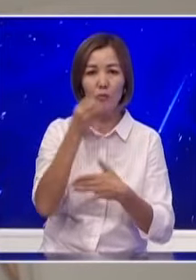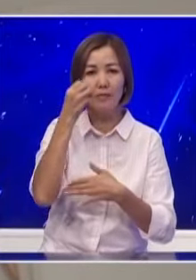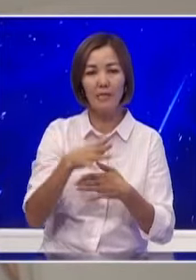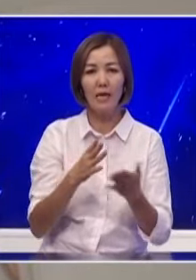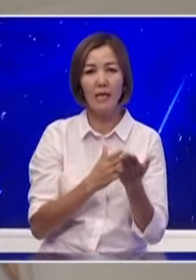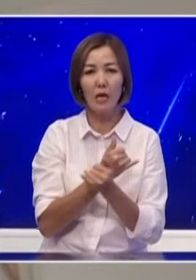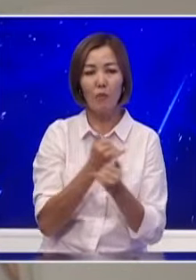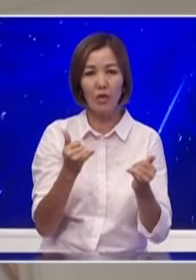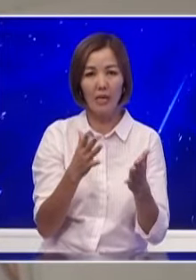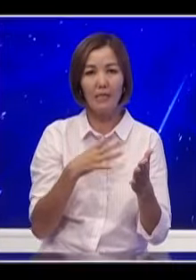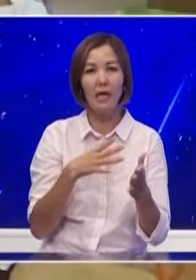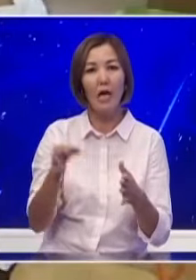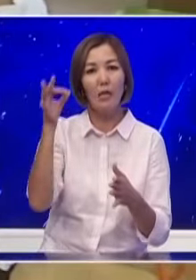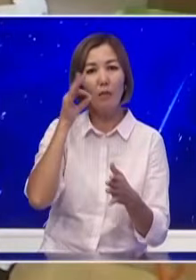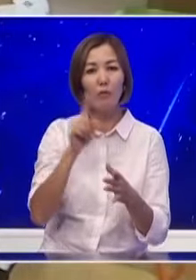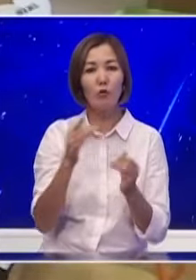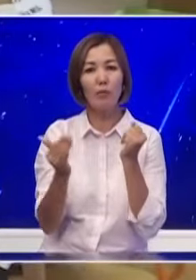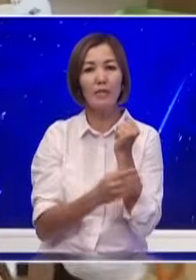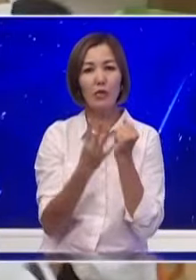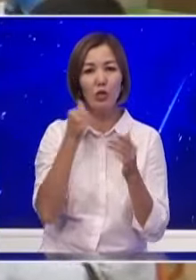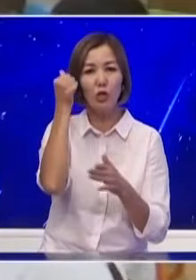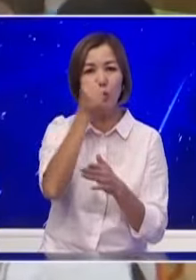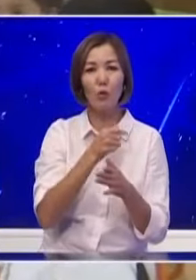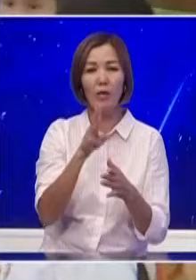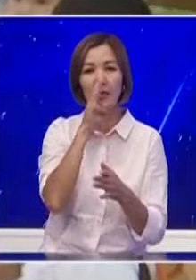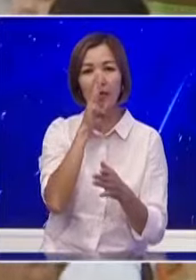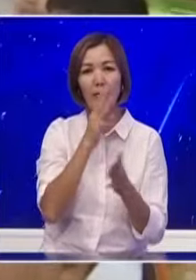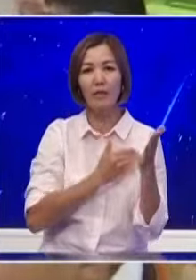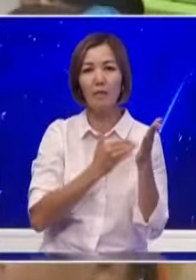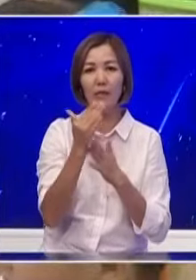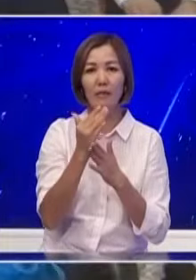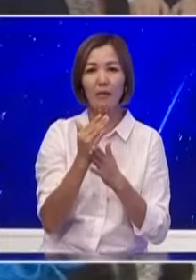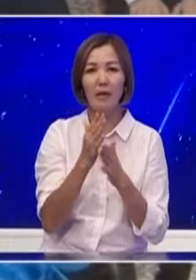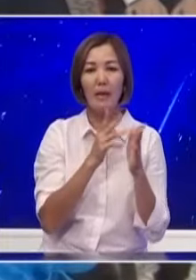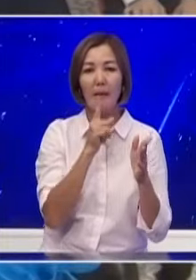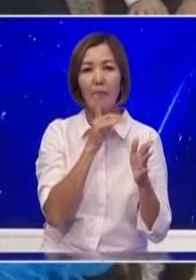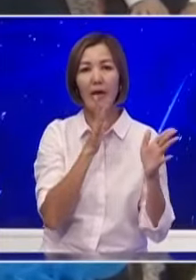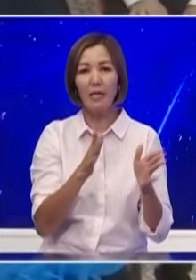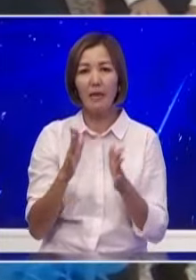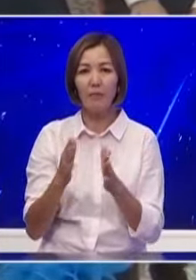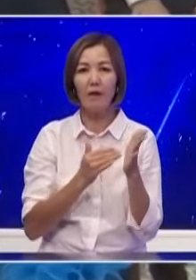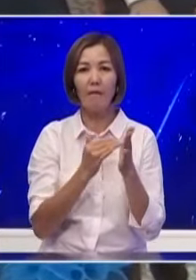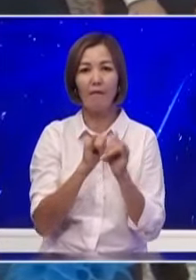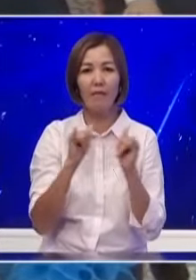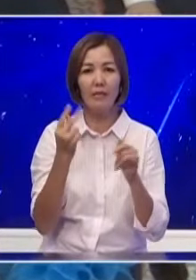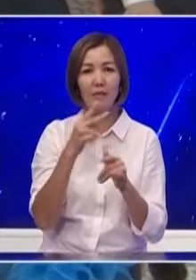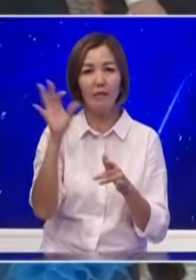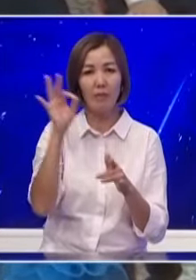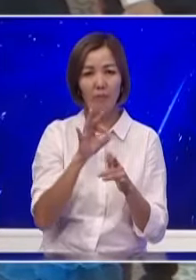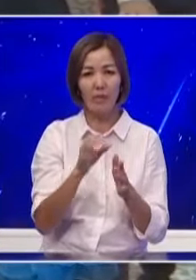центральных коммуникаций. Напомним, что за последние 4 года заработная плата воспитателей поэтапно выросла на